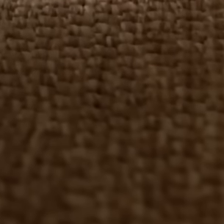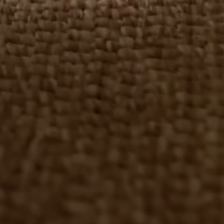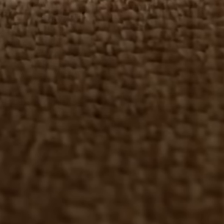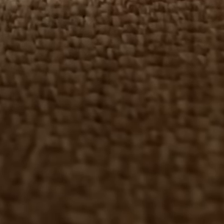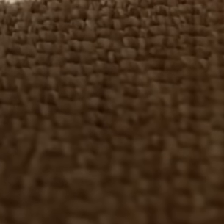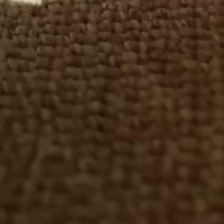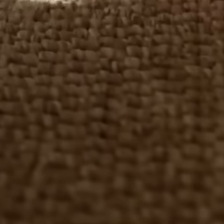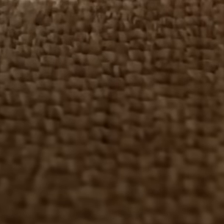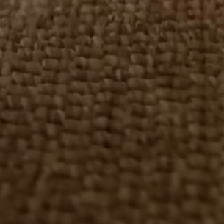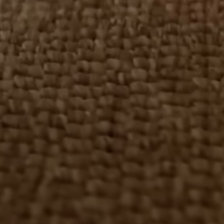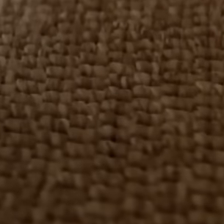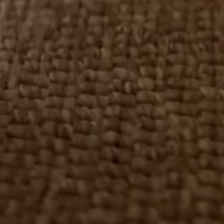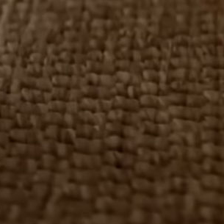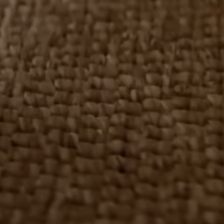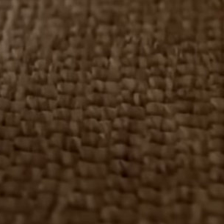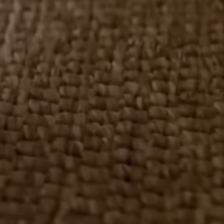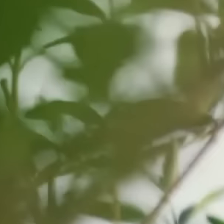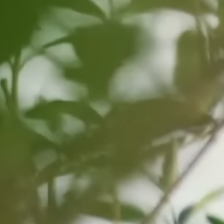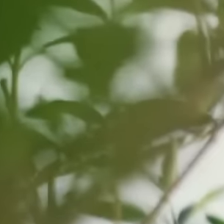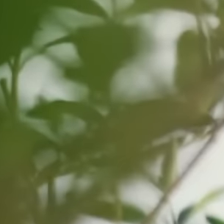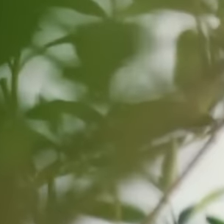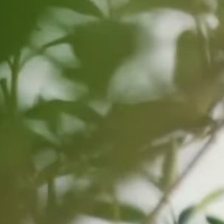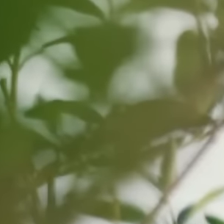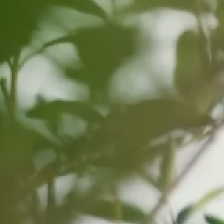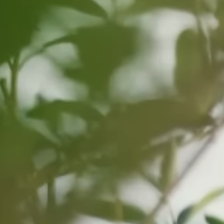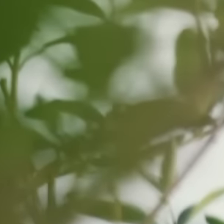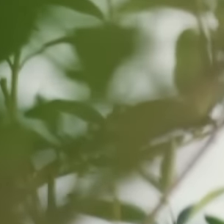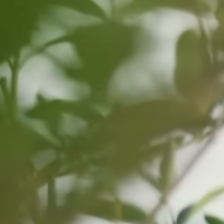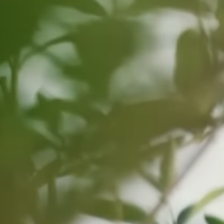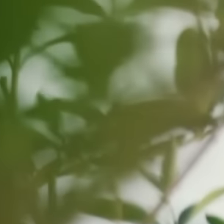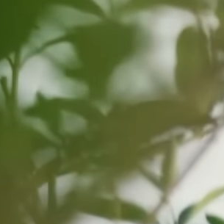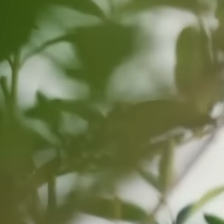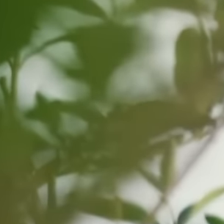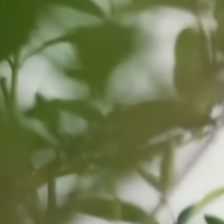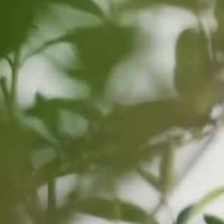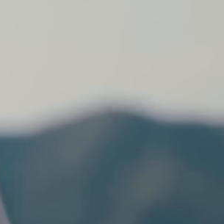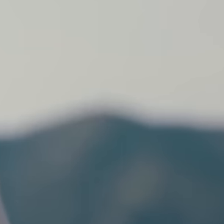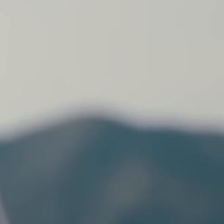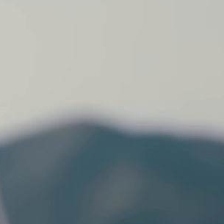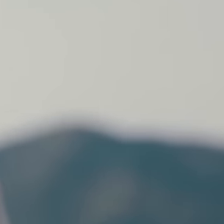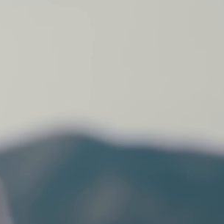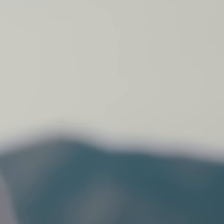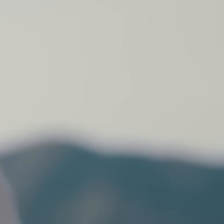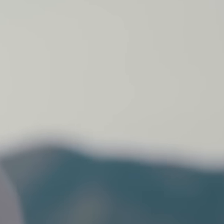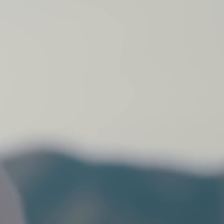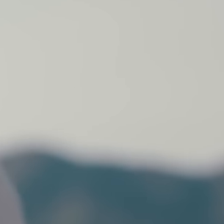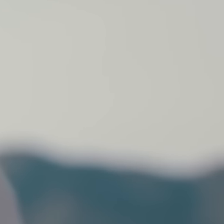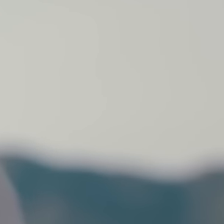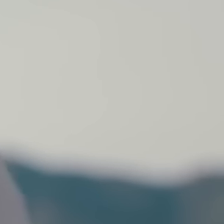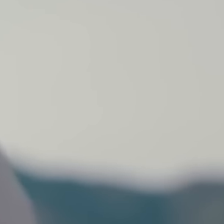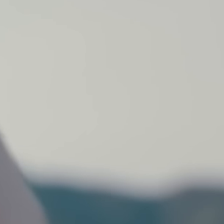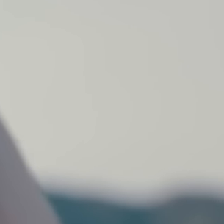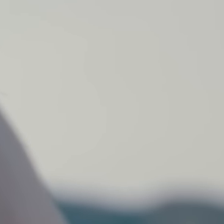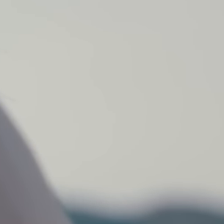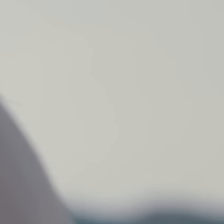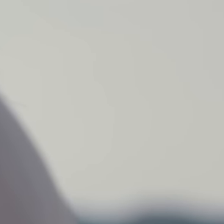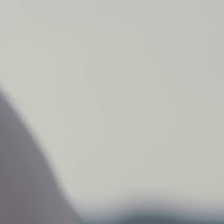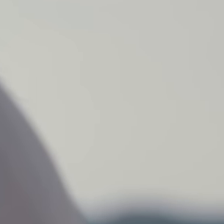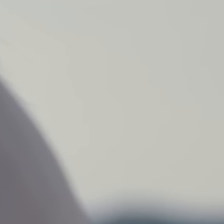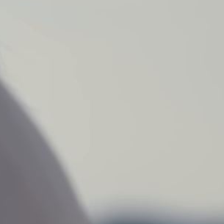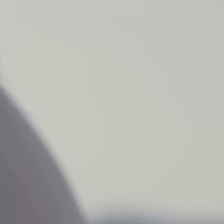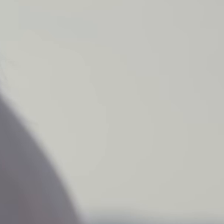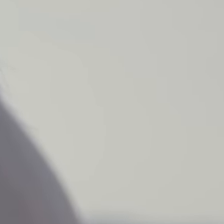불공정 거래, 시세 조종 행위를 금지하는 이용자 보호법에 발맞춰 가상 자산 시장의 올바른 질서 확립을